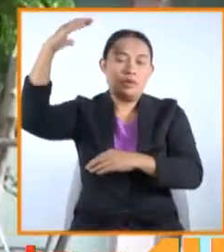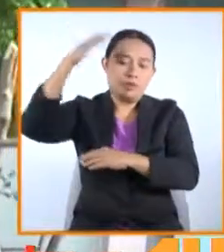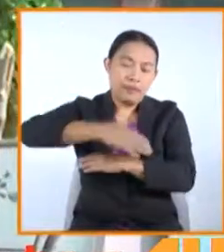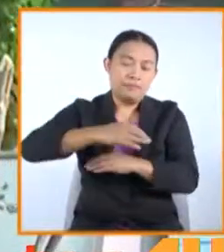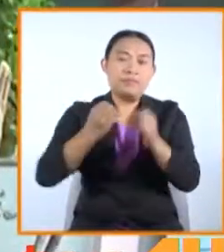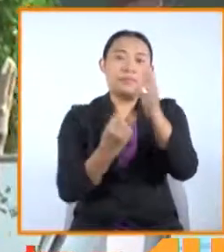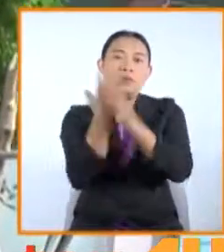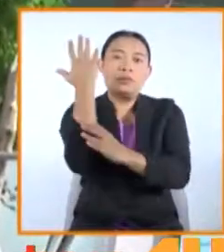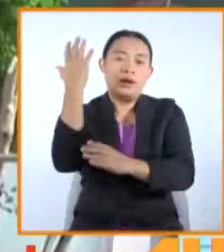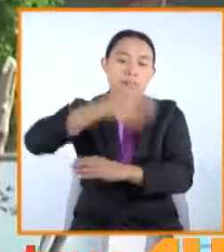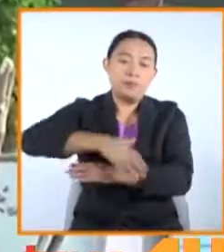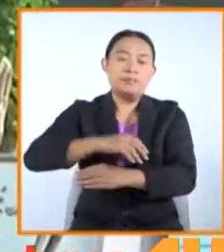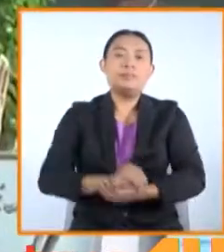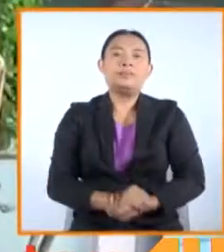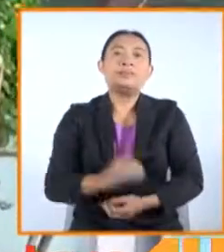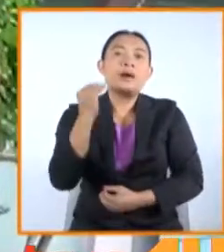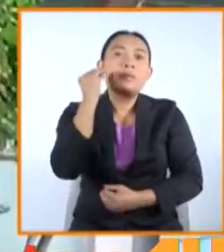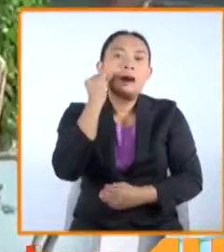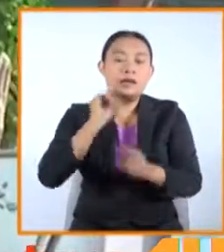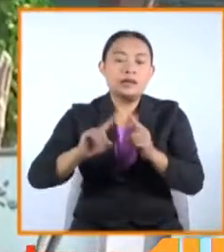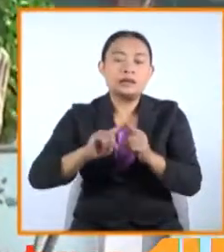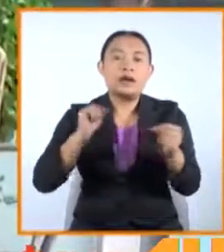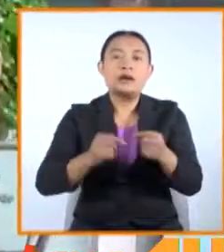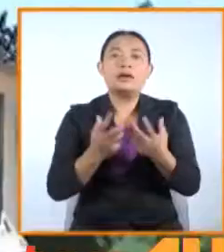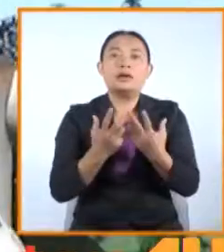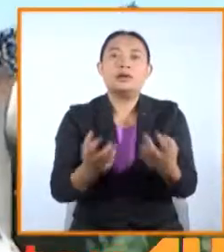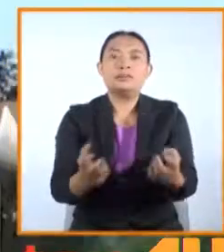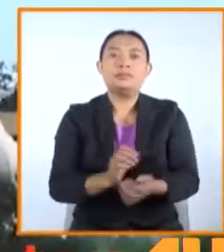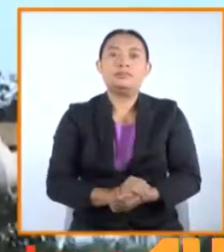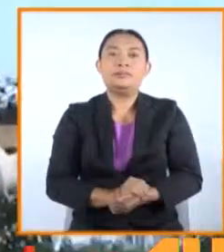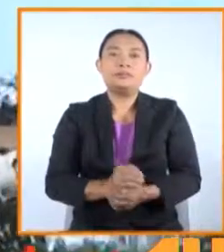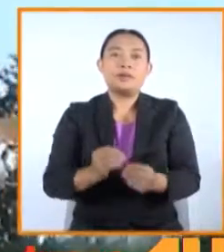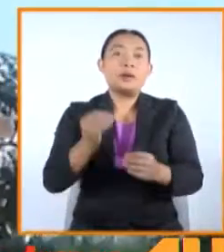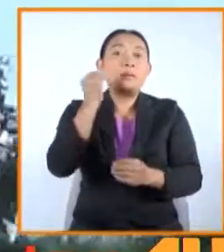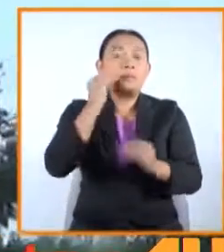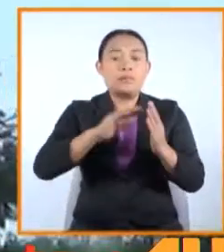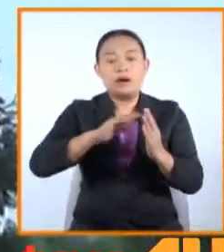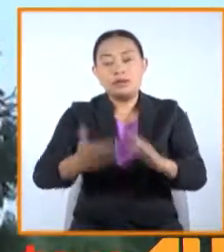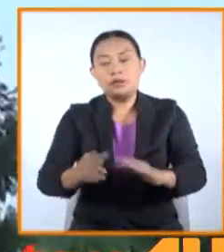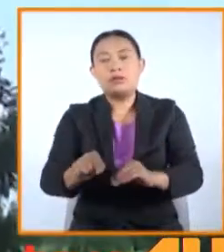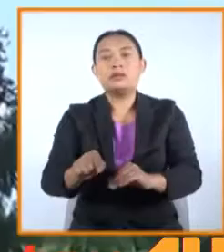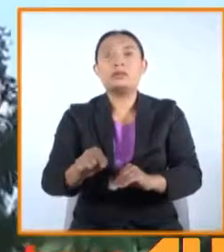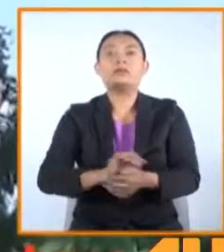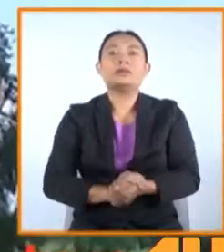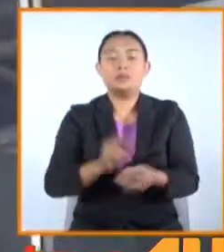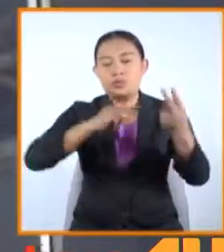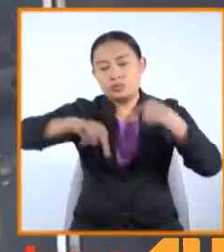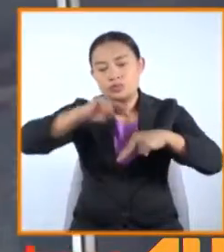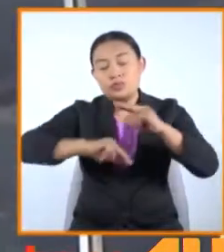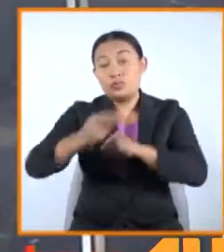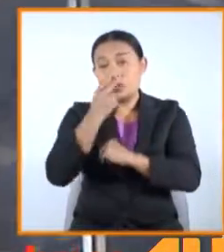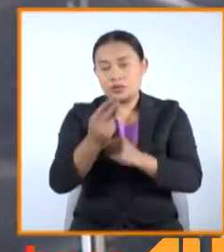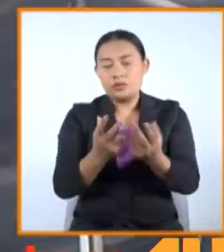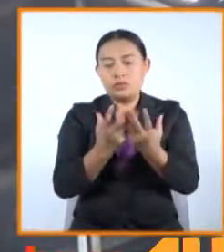ลายต้นด้วยกันบ้านเรือนประชาชนได้รับความเสียหายบางส่วนเกิดบ้านพังทั้งหลังทางการเข้าสำรวจความเสียหาย